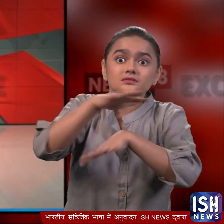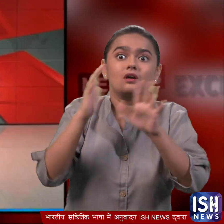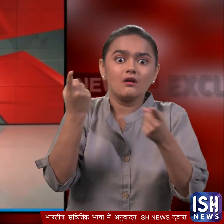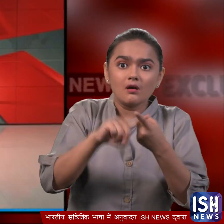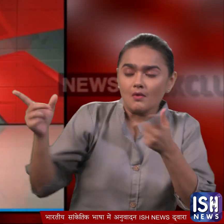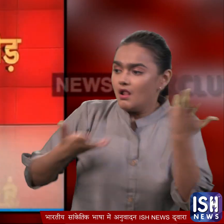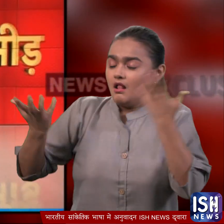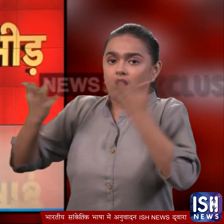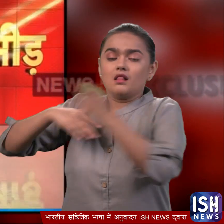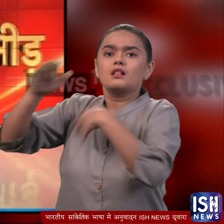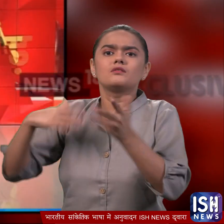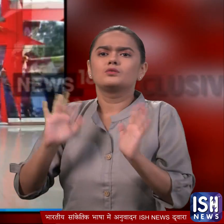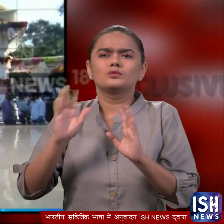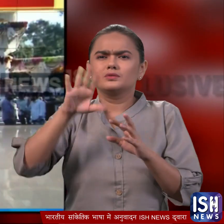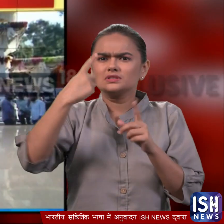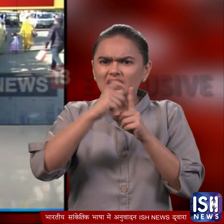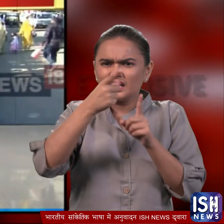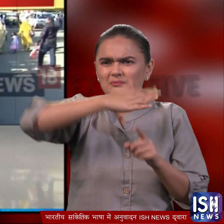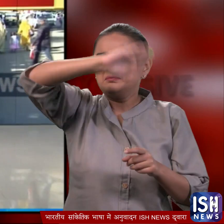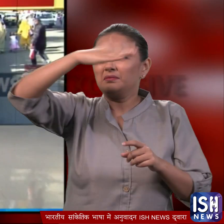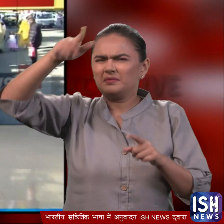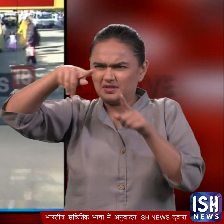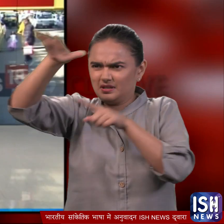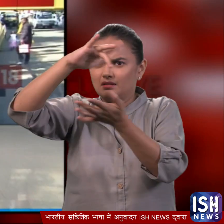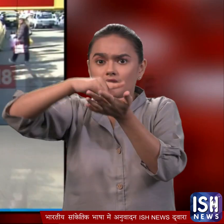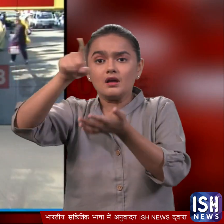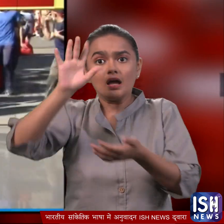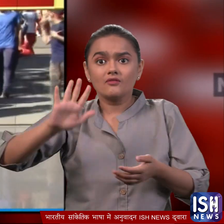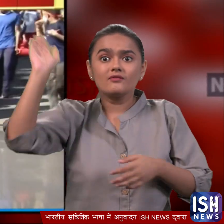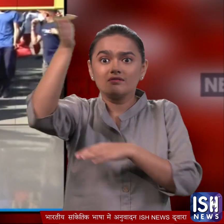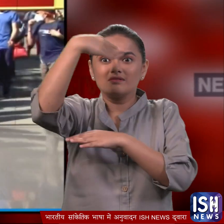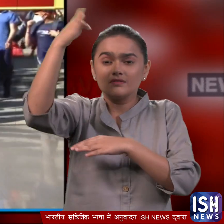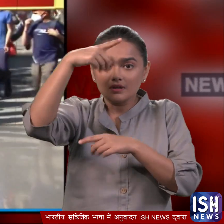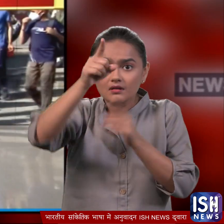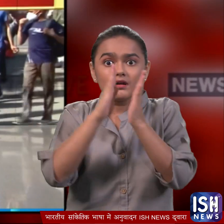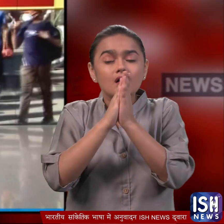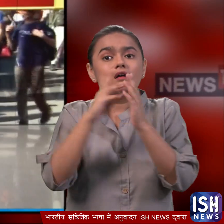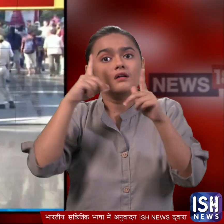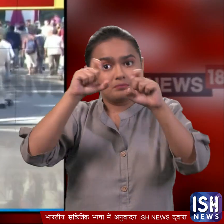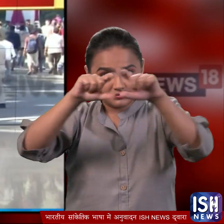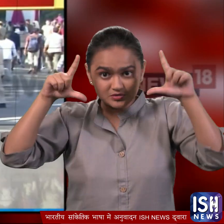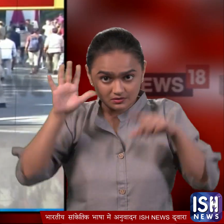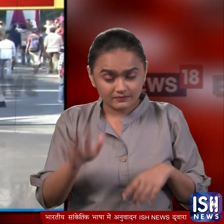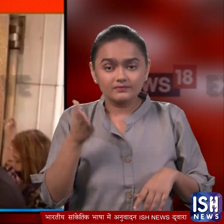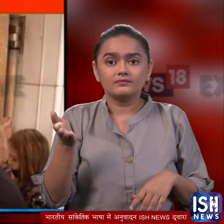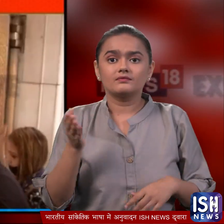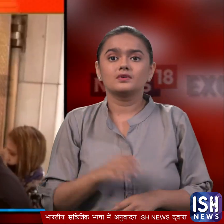जिससे वहां का माहौल बिगड़ जाए। कुछ इसी तरह की तस्वीरें दिल्ली के पहाड़गंज इलाके में मौजूद झंडेवालान मंदिर से भी सामने आई,